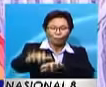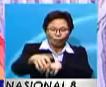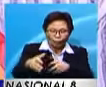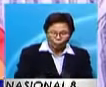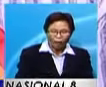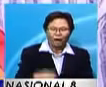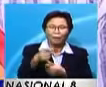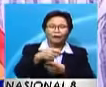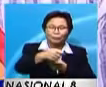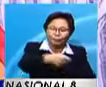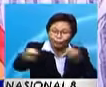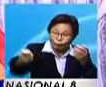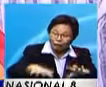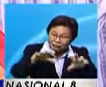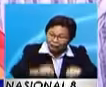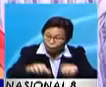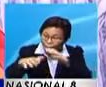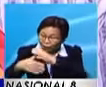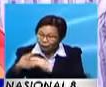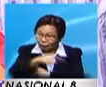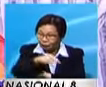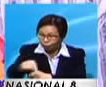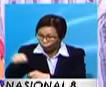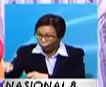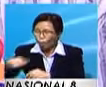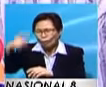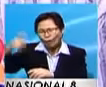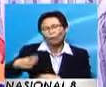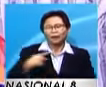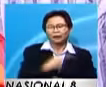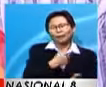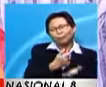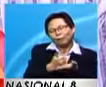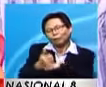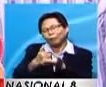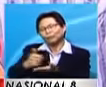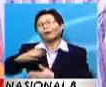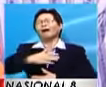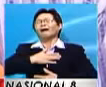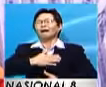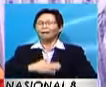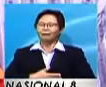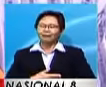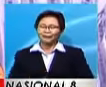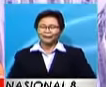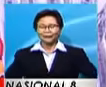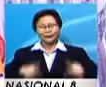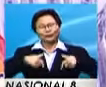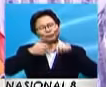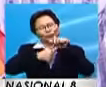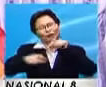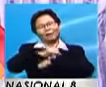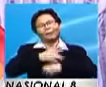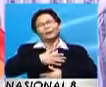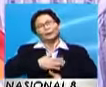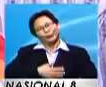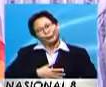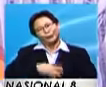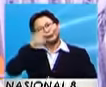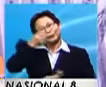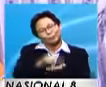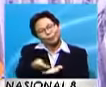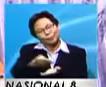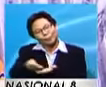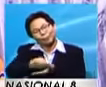memerlukan jadi kita dapat bantu mereka sedikit-sedikit didapat meledakkan kehidupan mereka ceria seharian untuk membeli